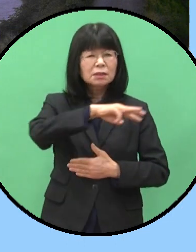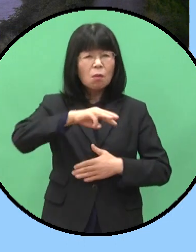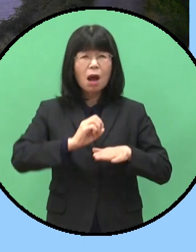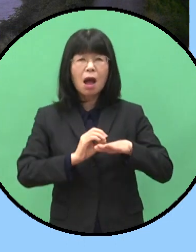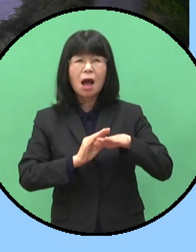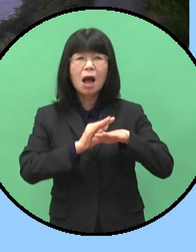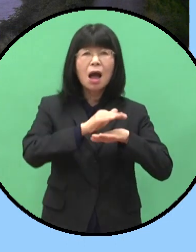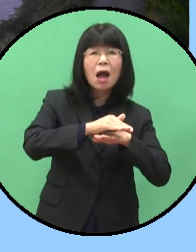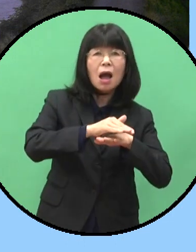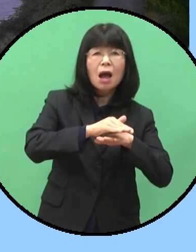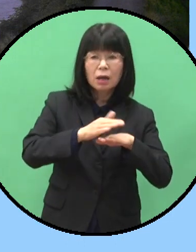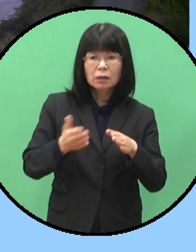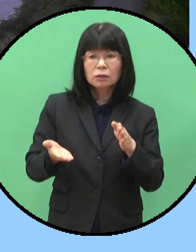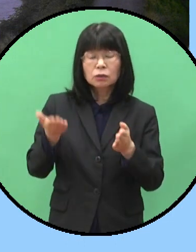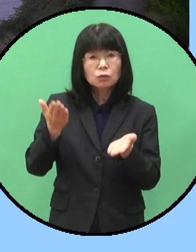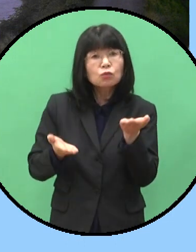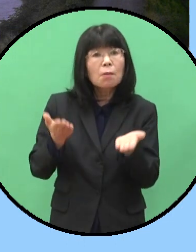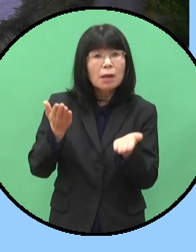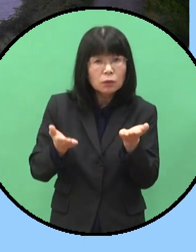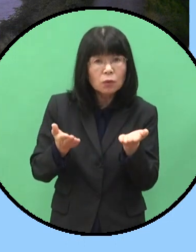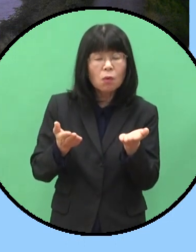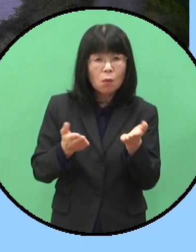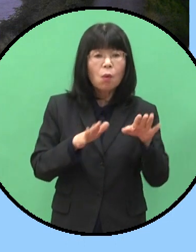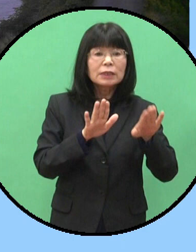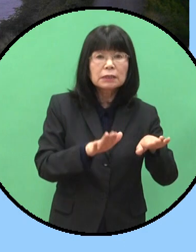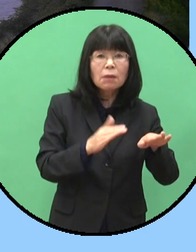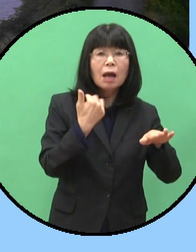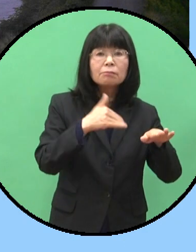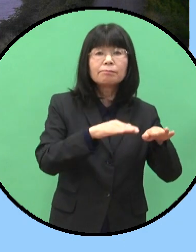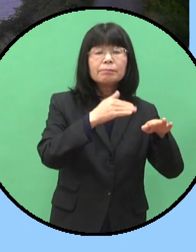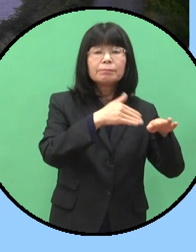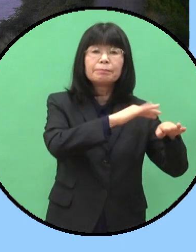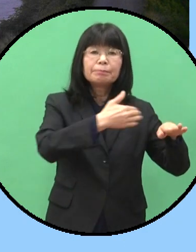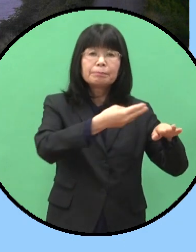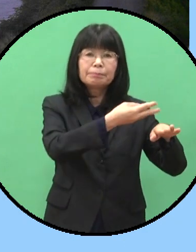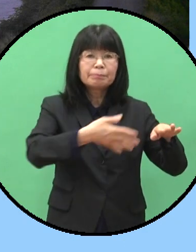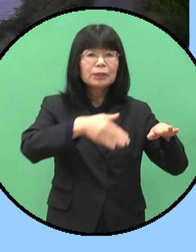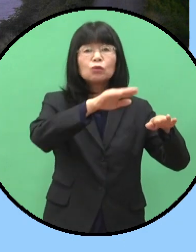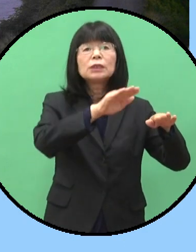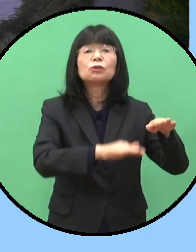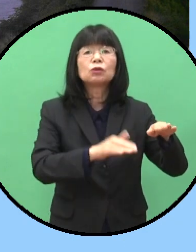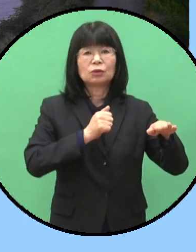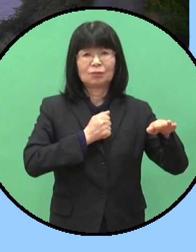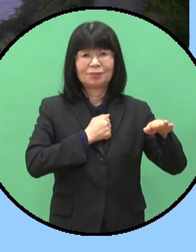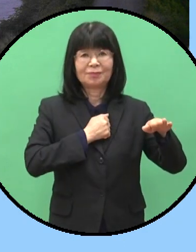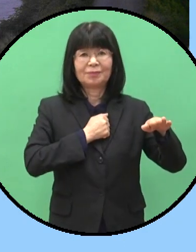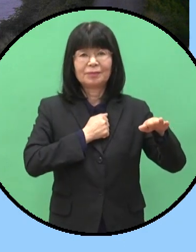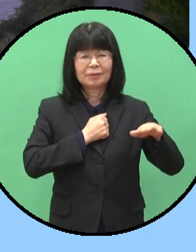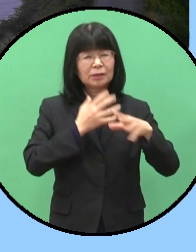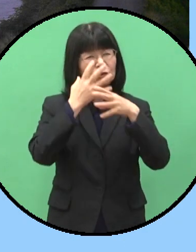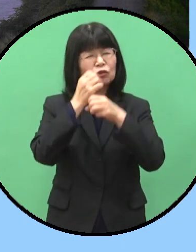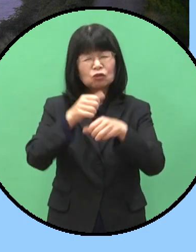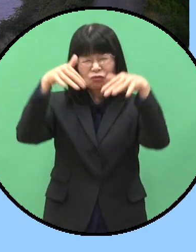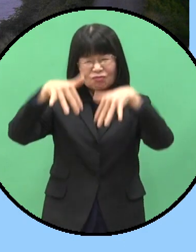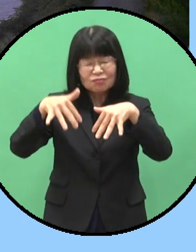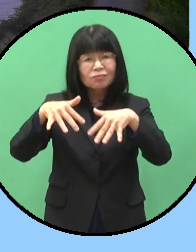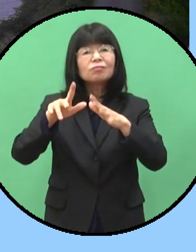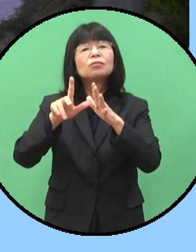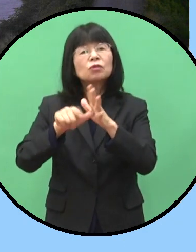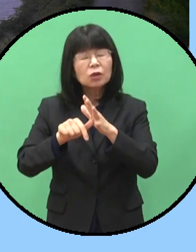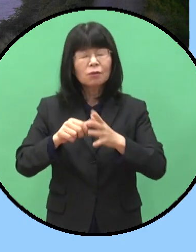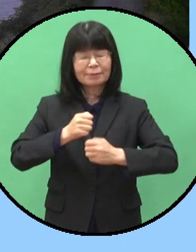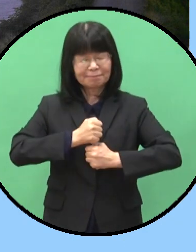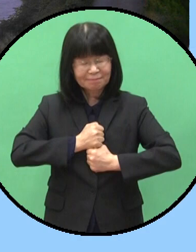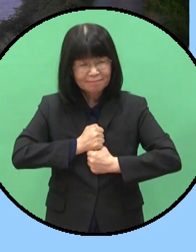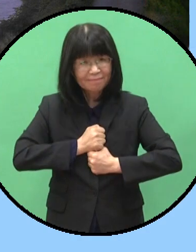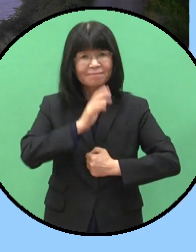の比較すると水位が低いことが分かりますね。 そうですね、はい、集中豪雨などの際には十分ご注意していただきたいと